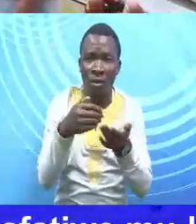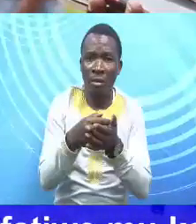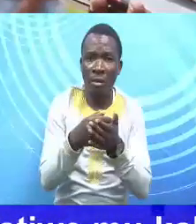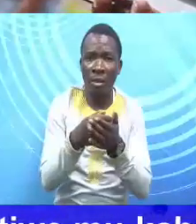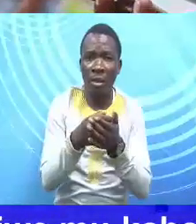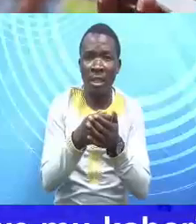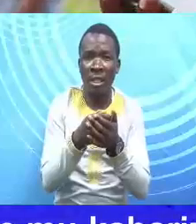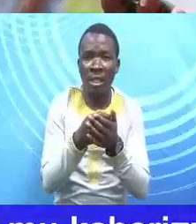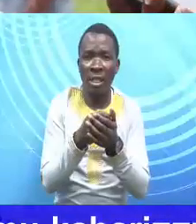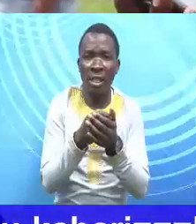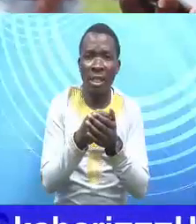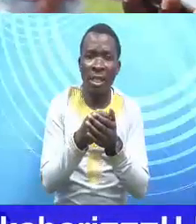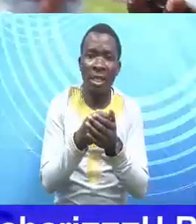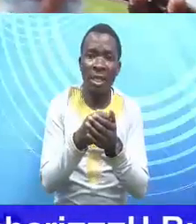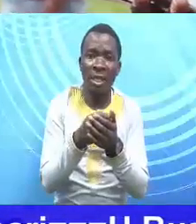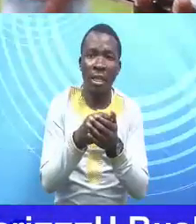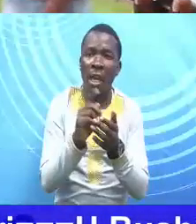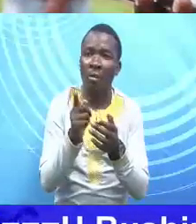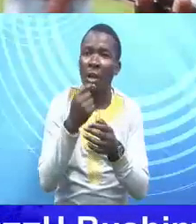nk'abo irahari kuko hari abo nzishe.